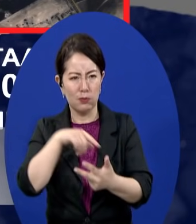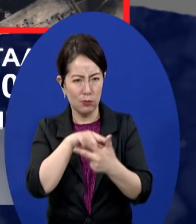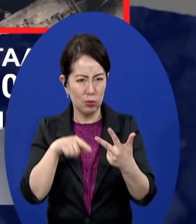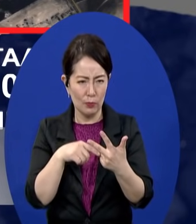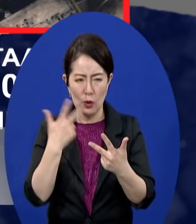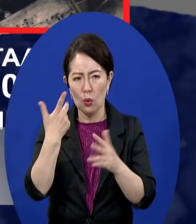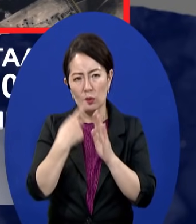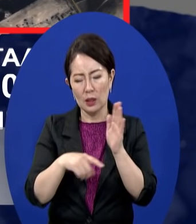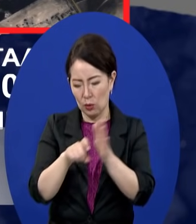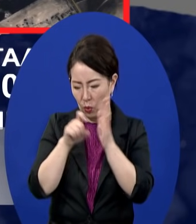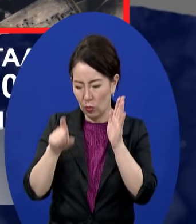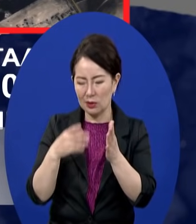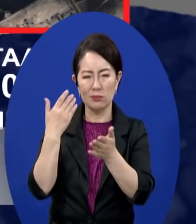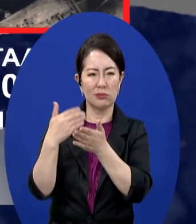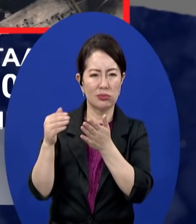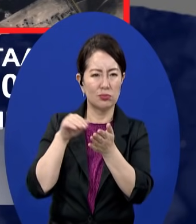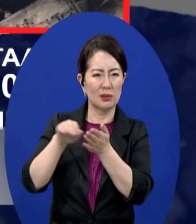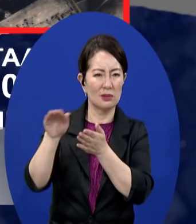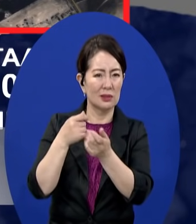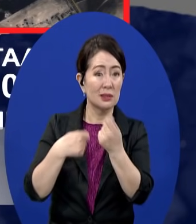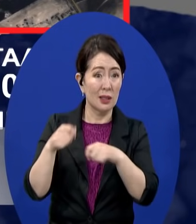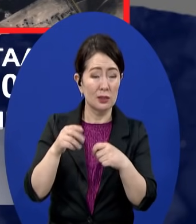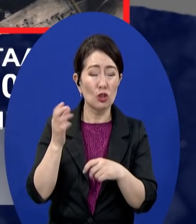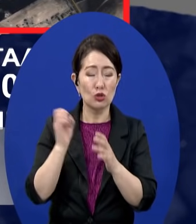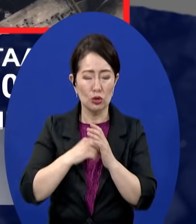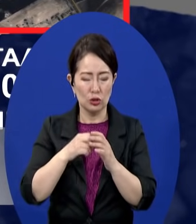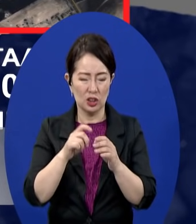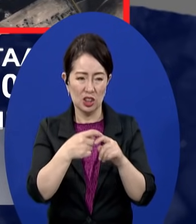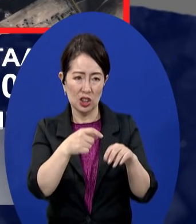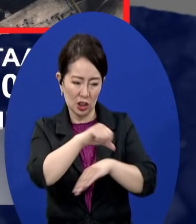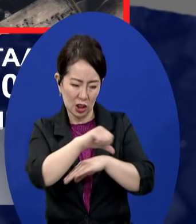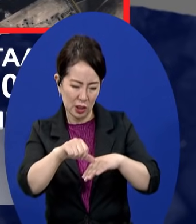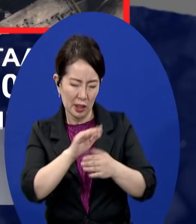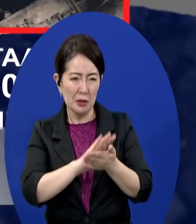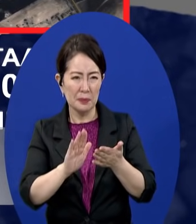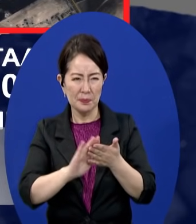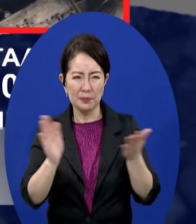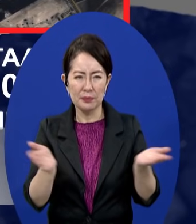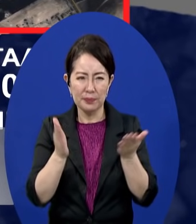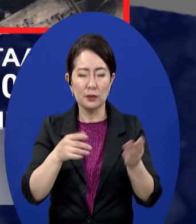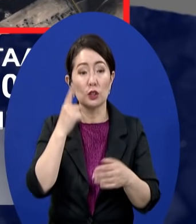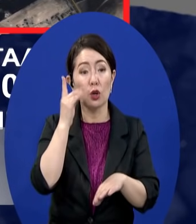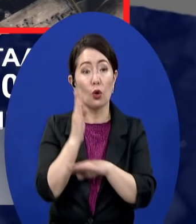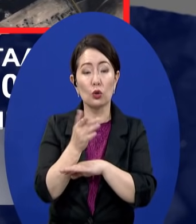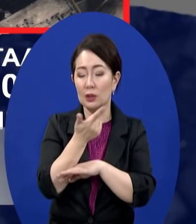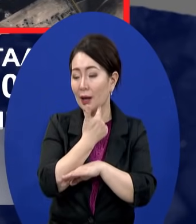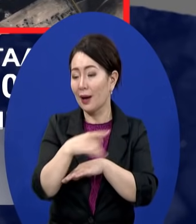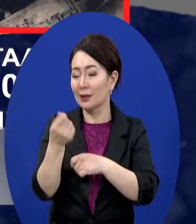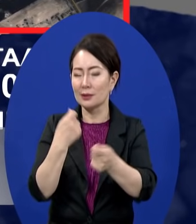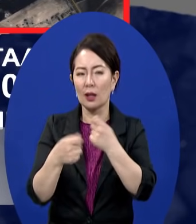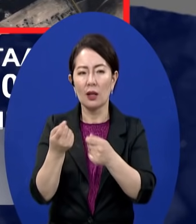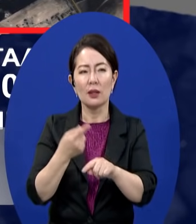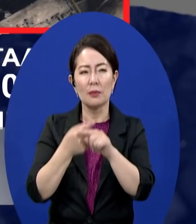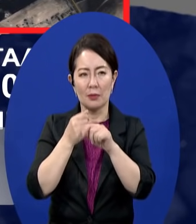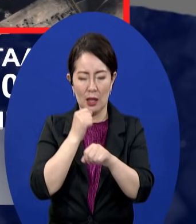сарын экспортын нүүрс гэдгийг албаныхан тайлбарлаж байна. Хилийн бомтуудын ариутгал халдваргүй төлөвийг эрчимжүүлж цаашаад өдөрт гарах экспортын тоо хэмжээг нэмэхээр